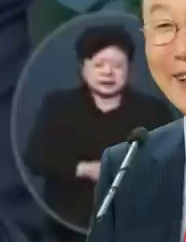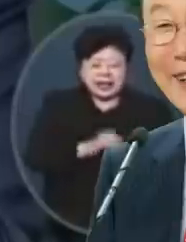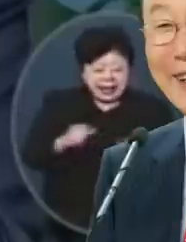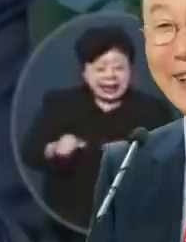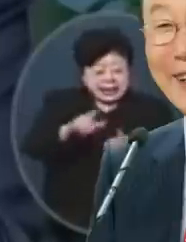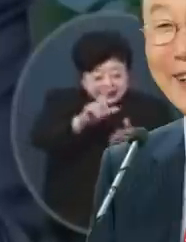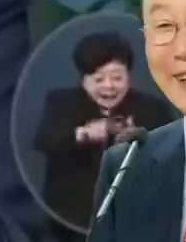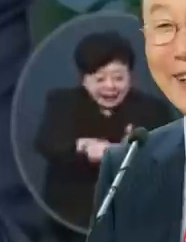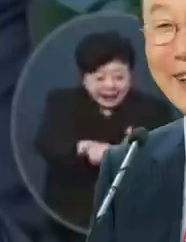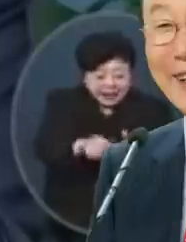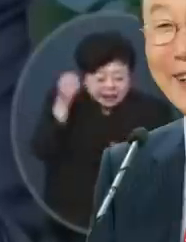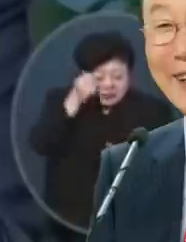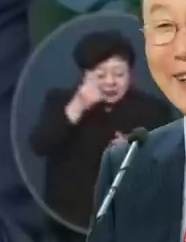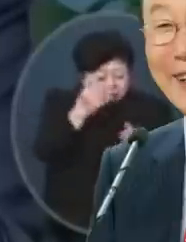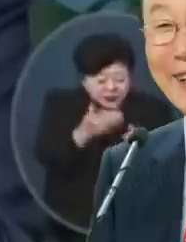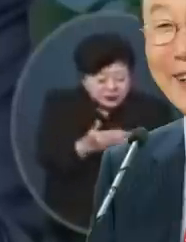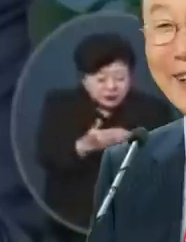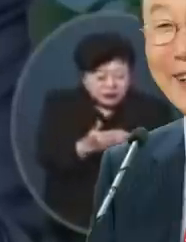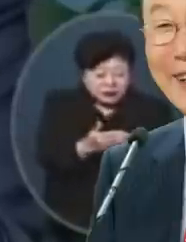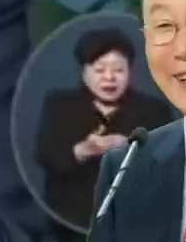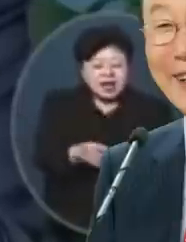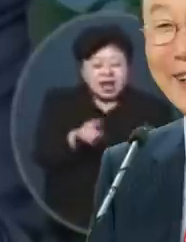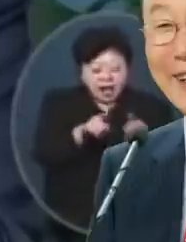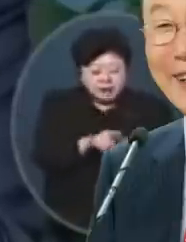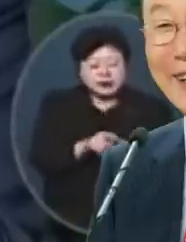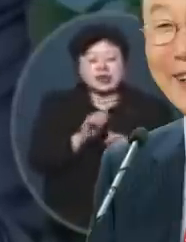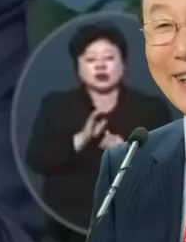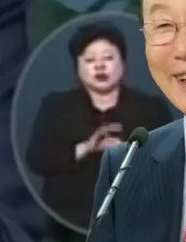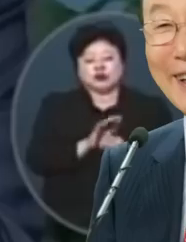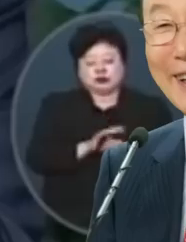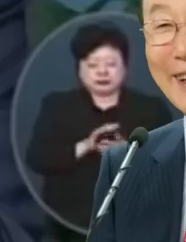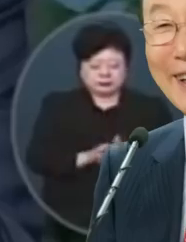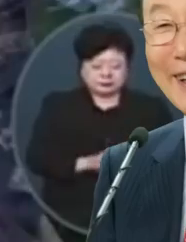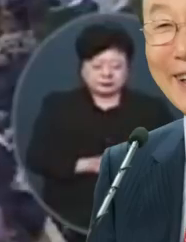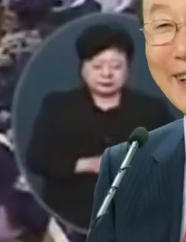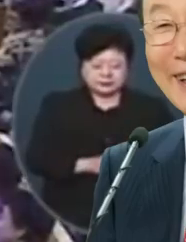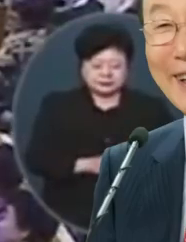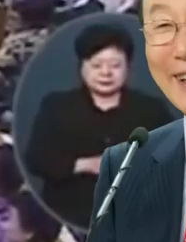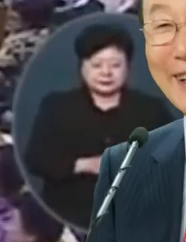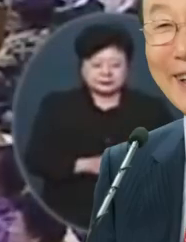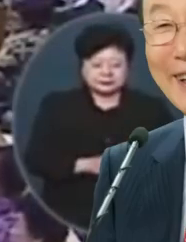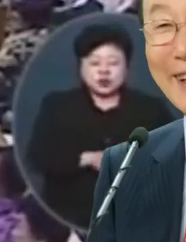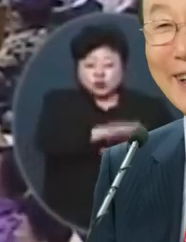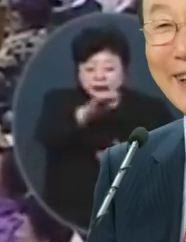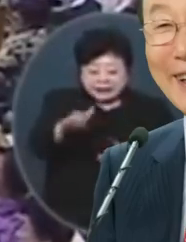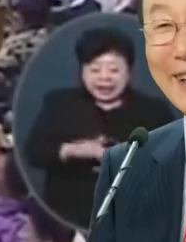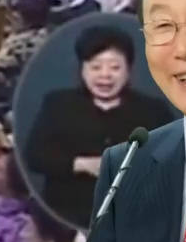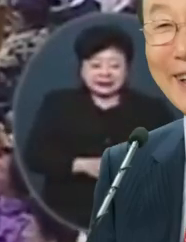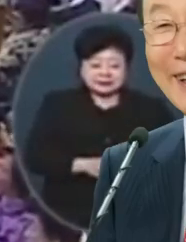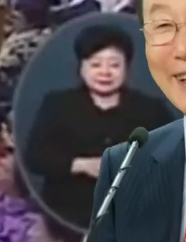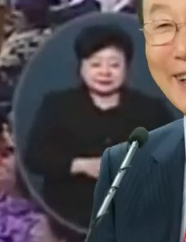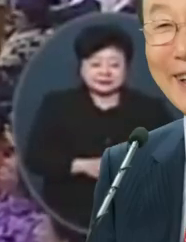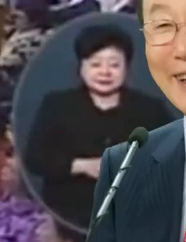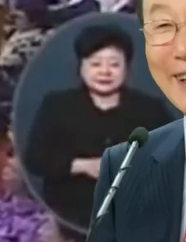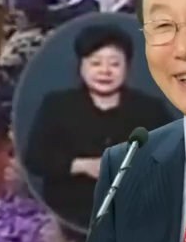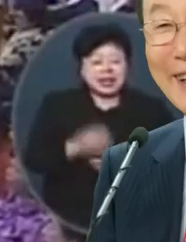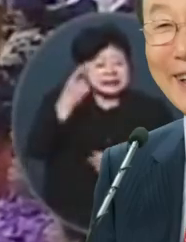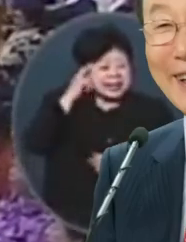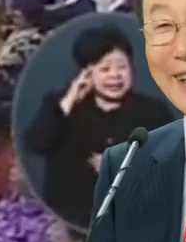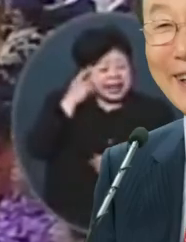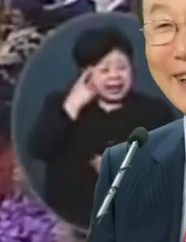행하면 성령께서 같이 동행해 주시는 것입니다. 우리가